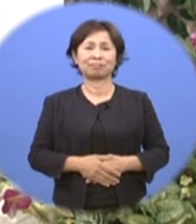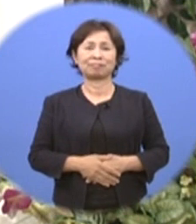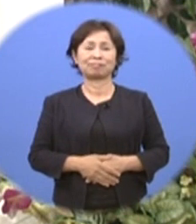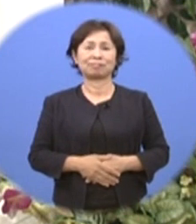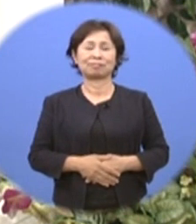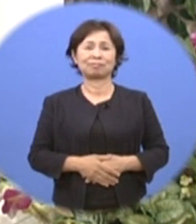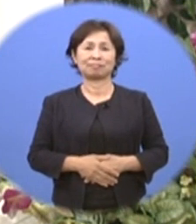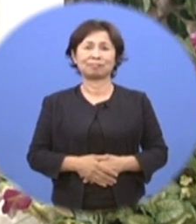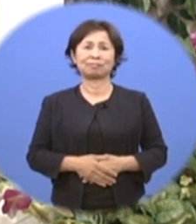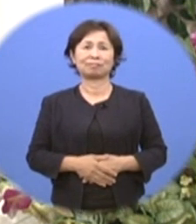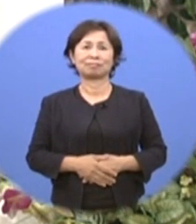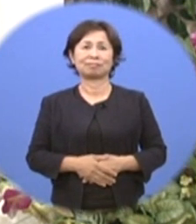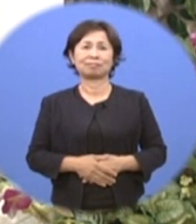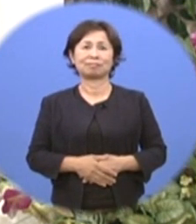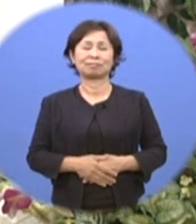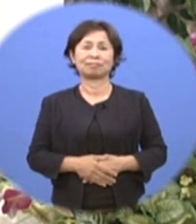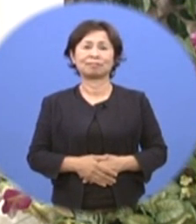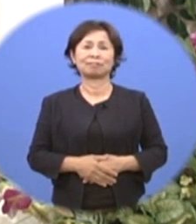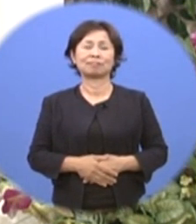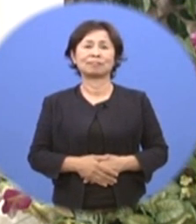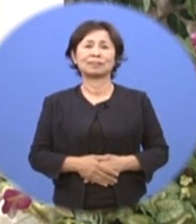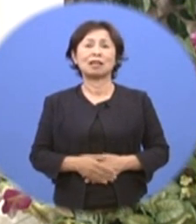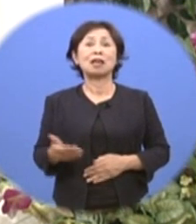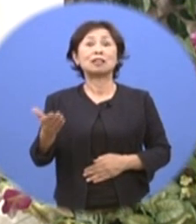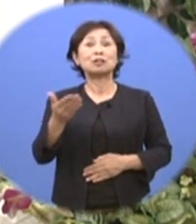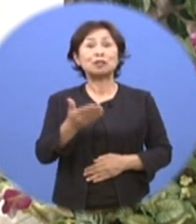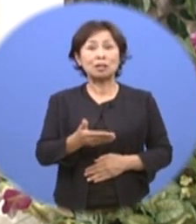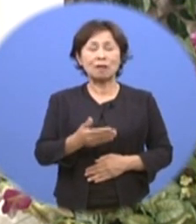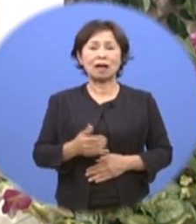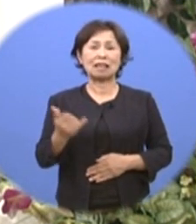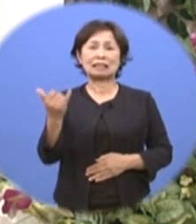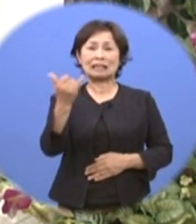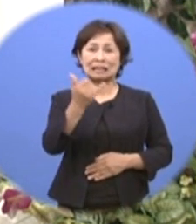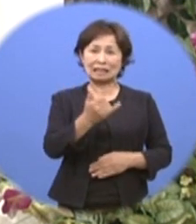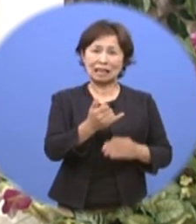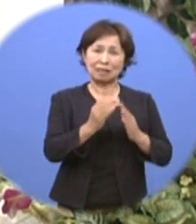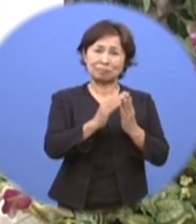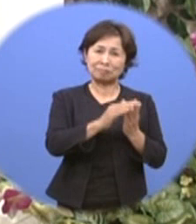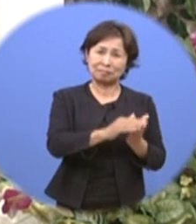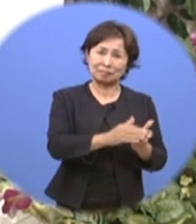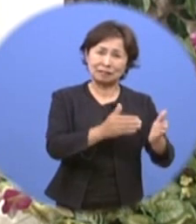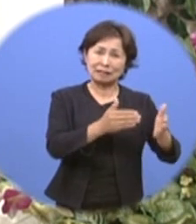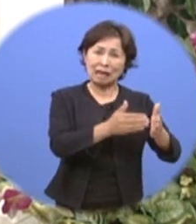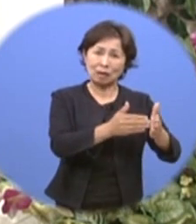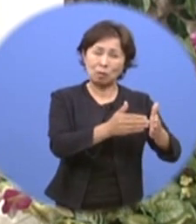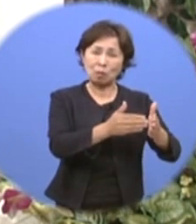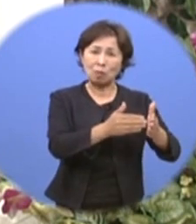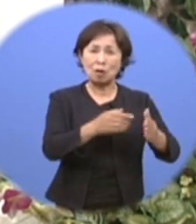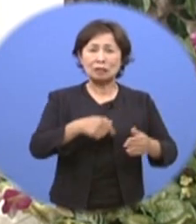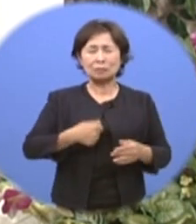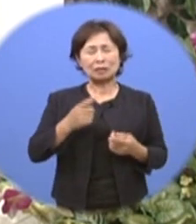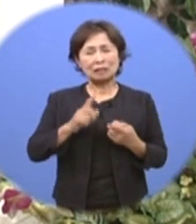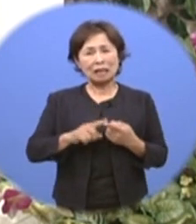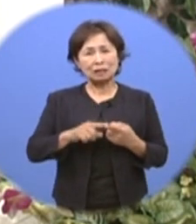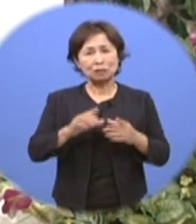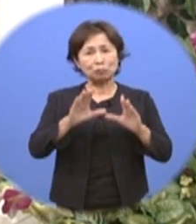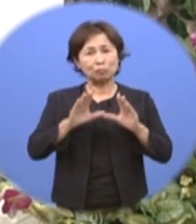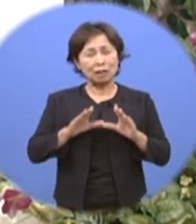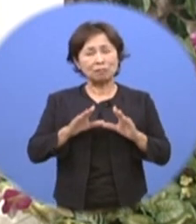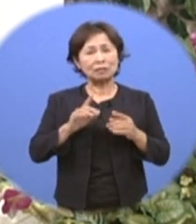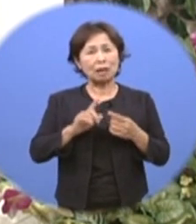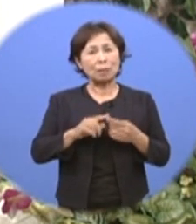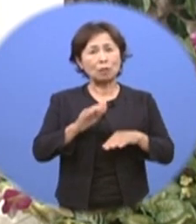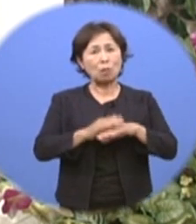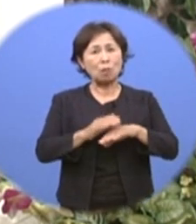紀の国21、後半は人生の最後を自分らしく迎えるためにどうすればいいかを一人一人